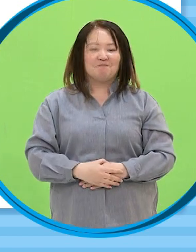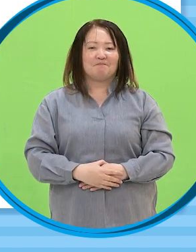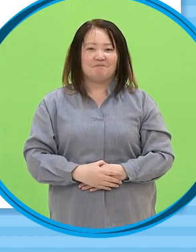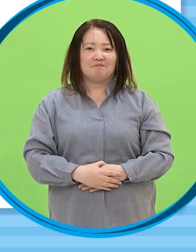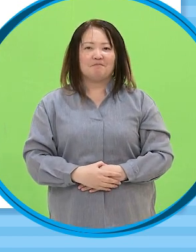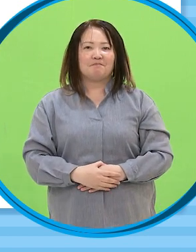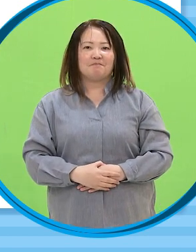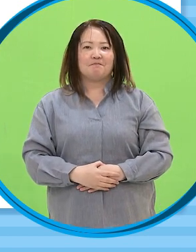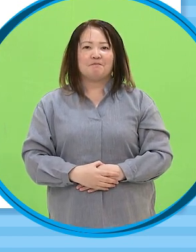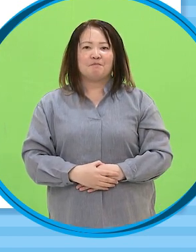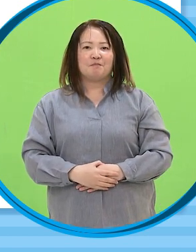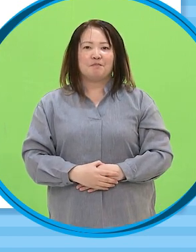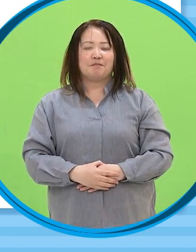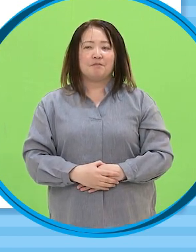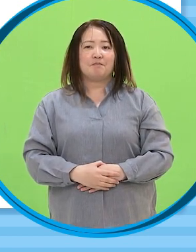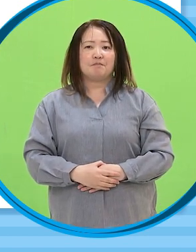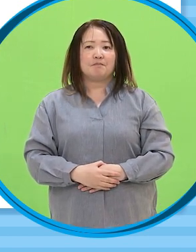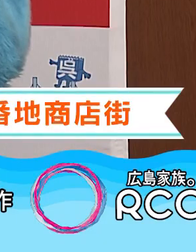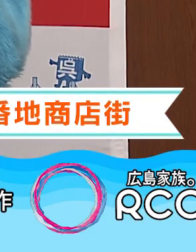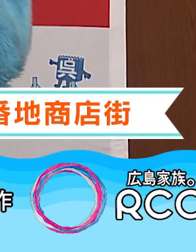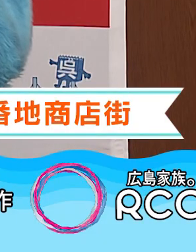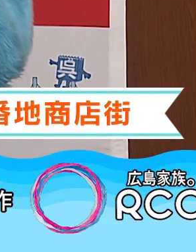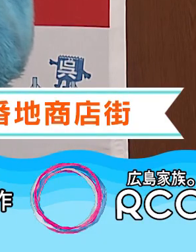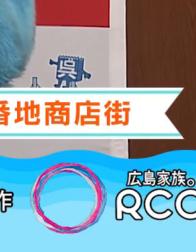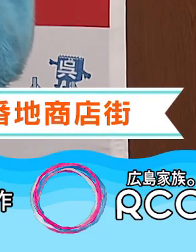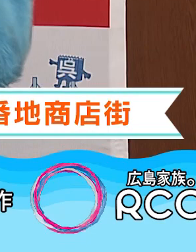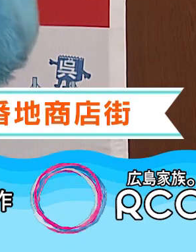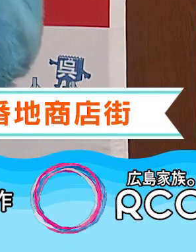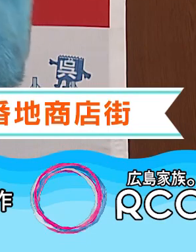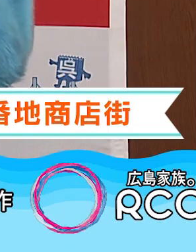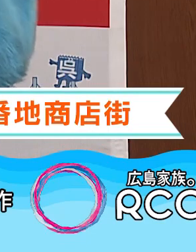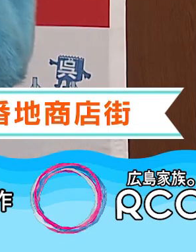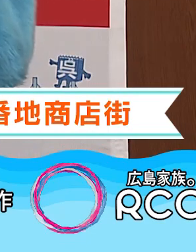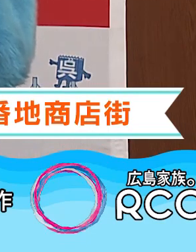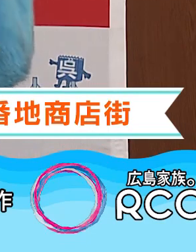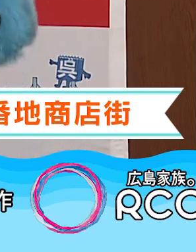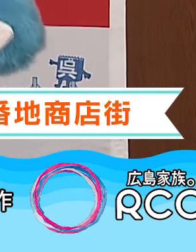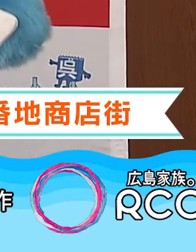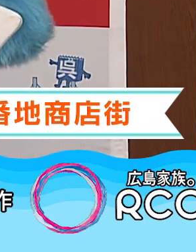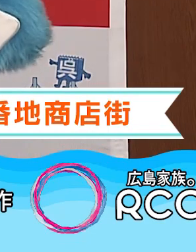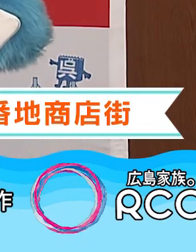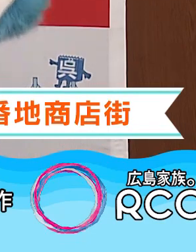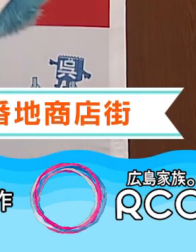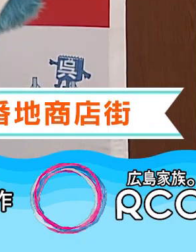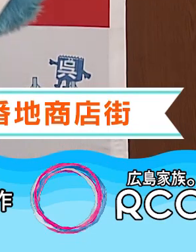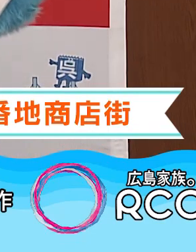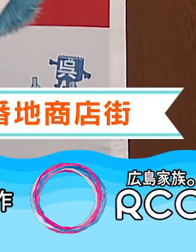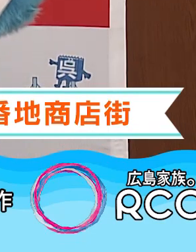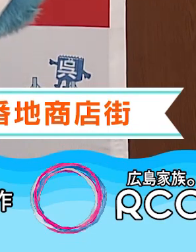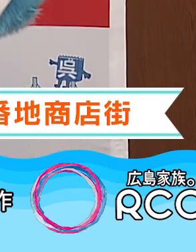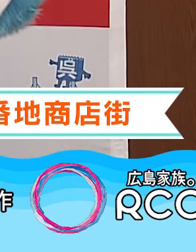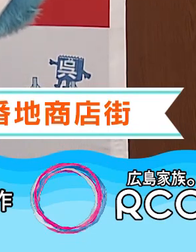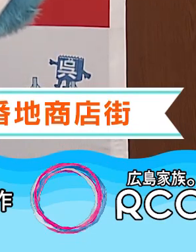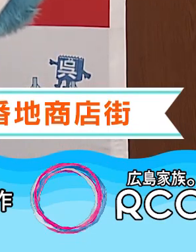を保温するなど気をつけましょう。 金曜日はクレワン、みんな見てね。